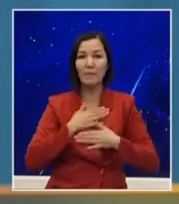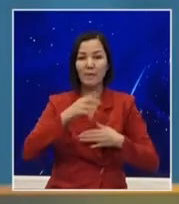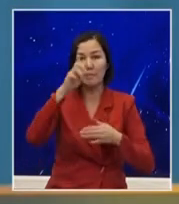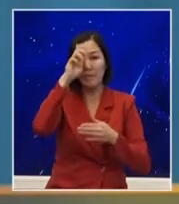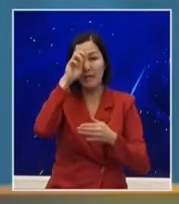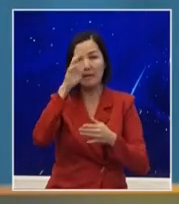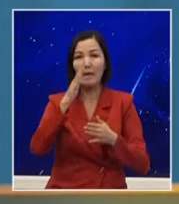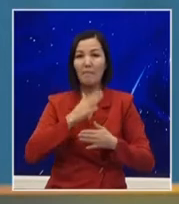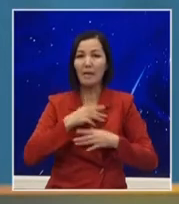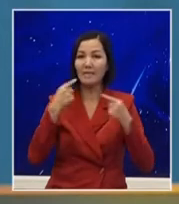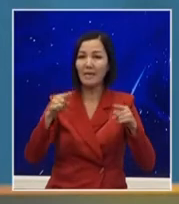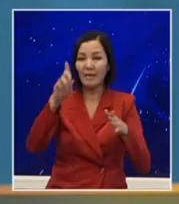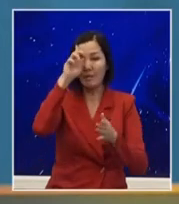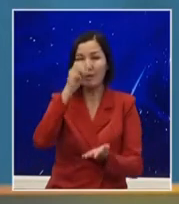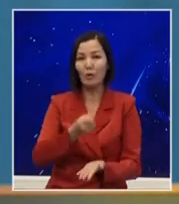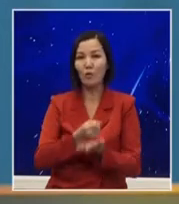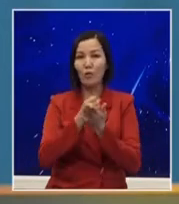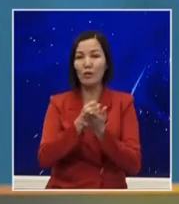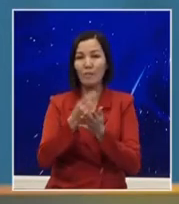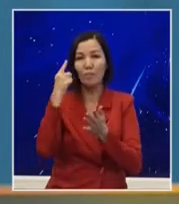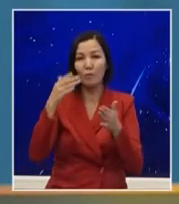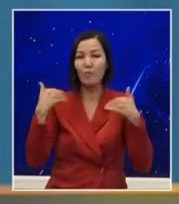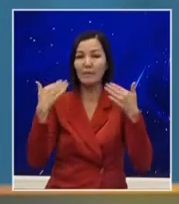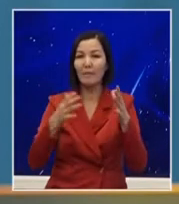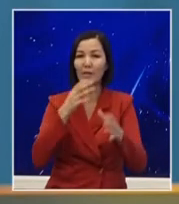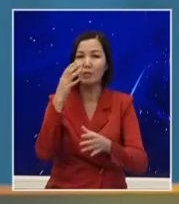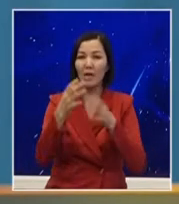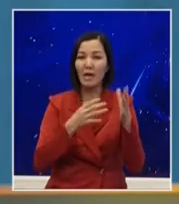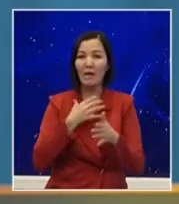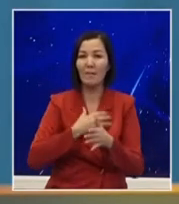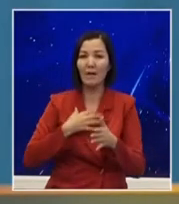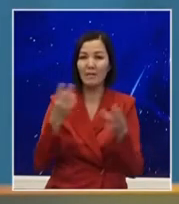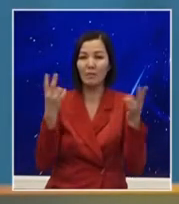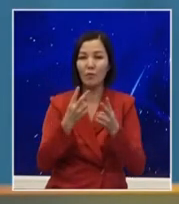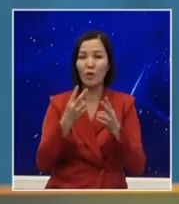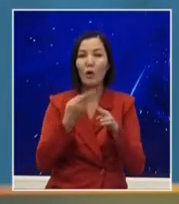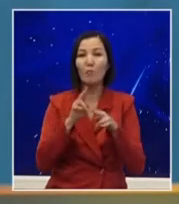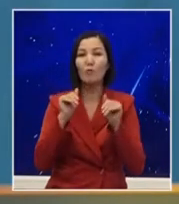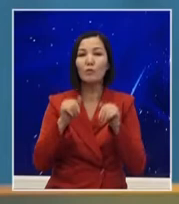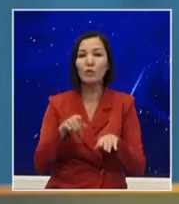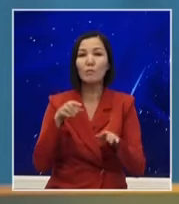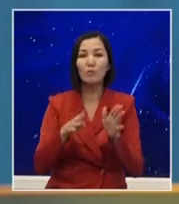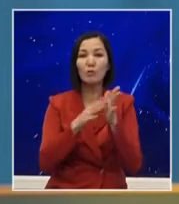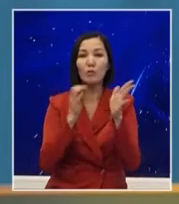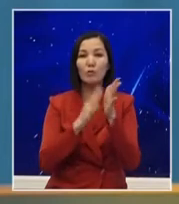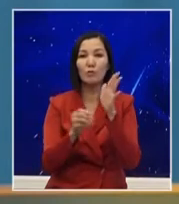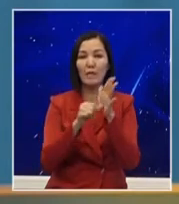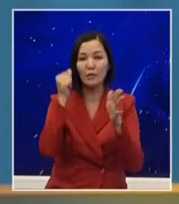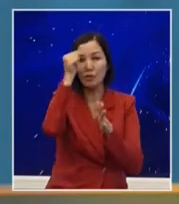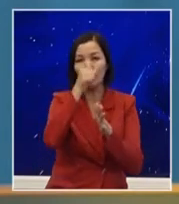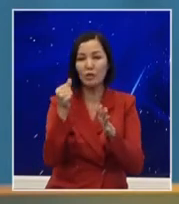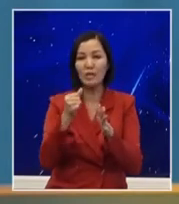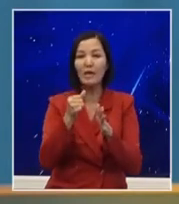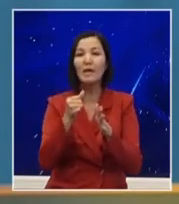елдерде қолдап, бұл бастама жаһандық сипатқа ие болды. Сонымен қатар бұл шешім 1996 жылы